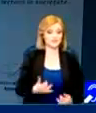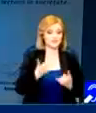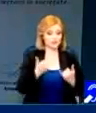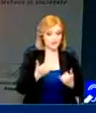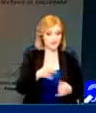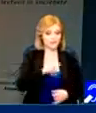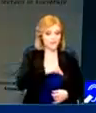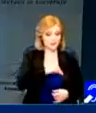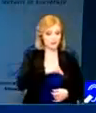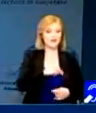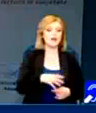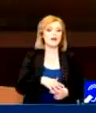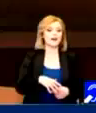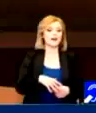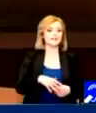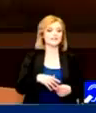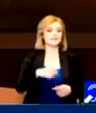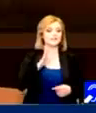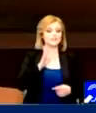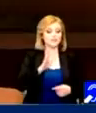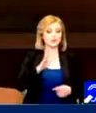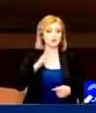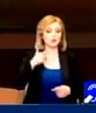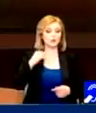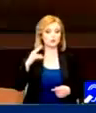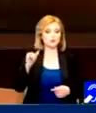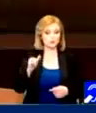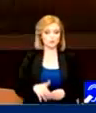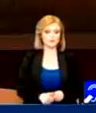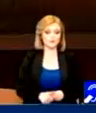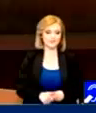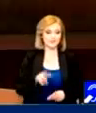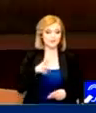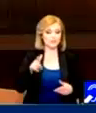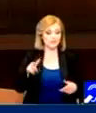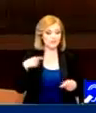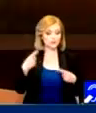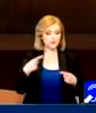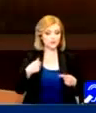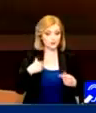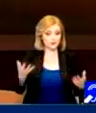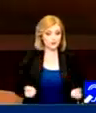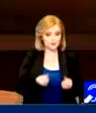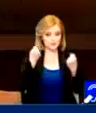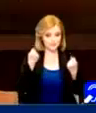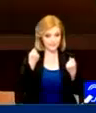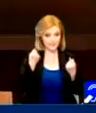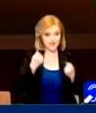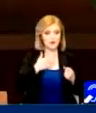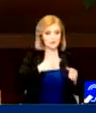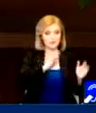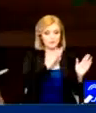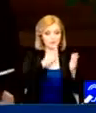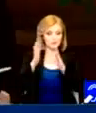producător televiziunea TVR Moldova, pentru susținerea informațională a activității Bibliotecii Naționale a Republicii Moldova și promovarea,